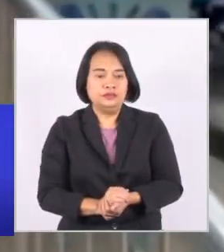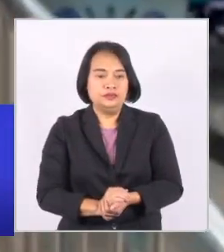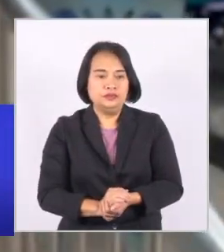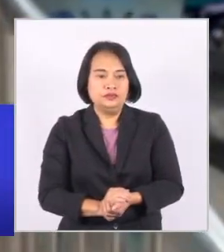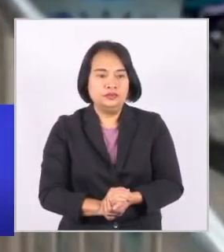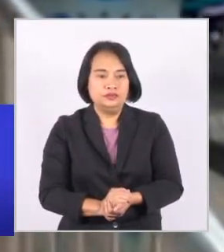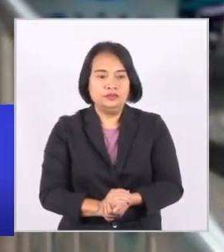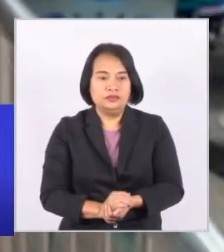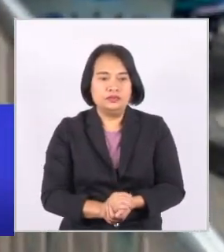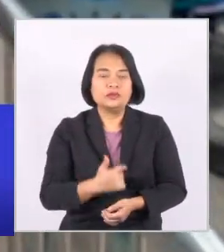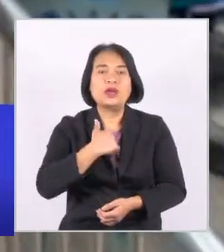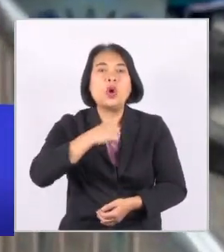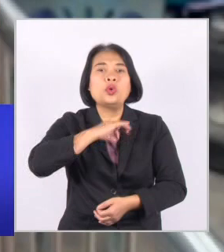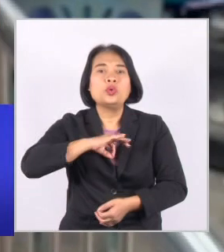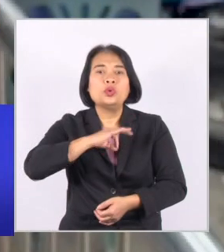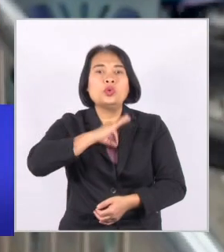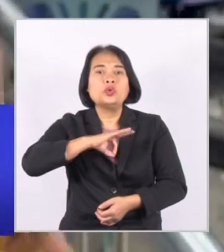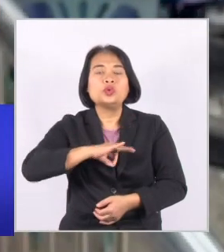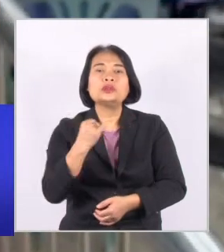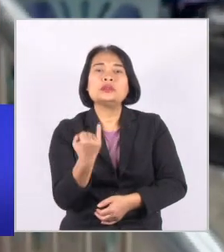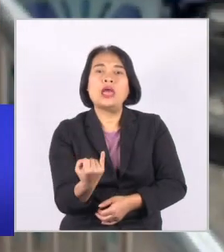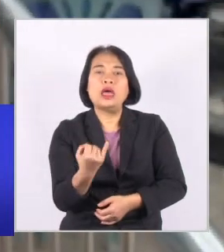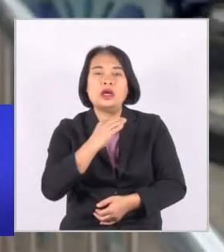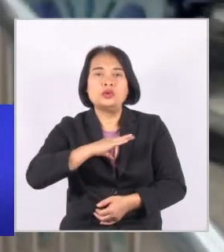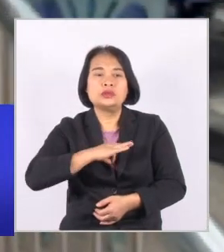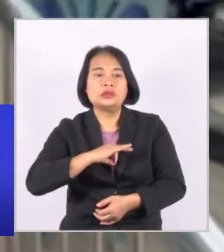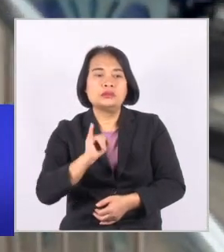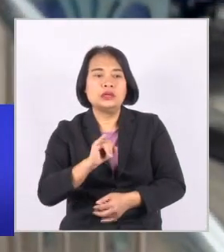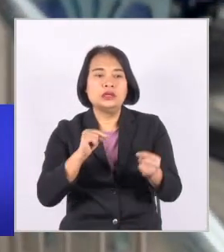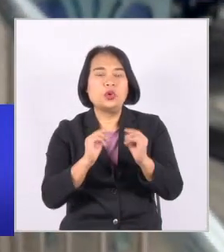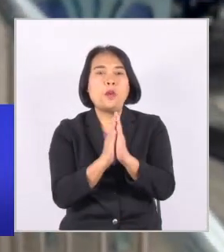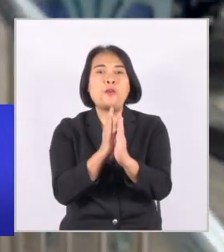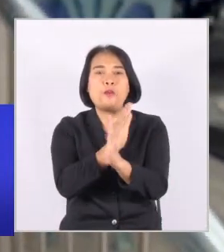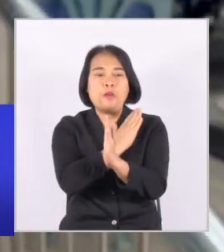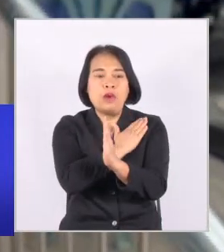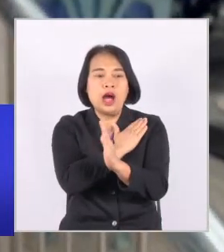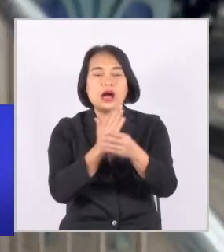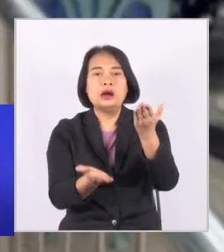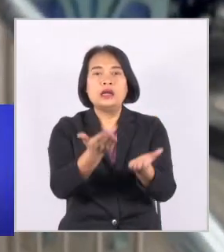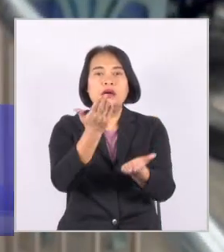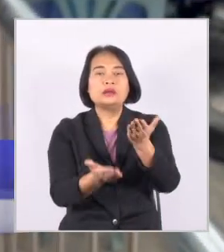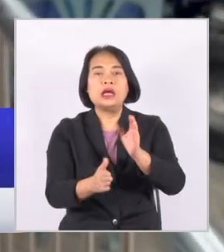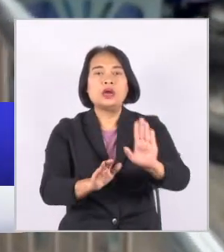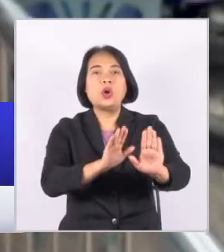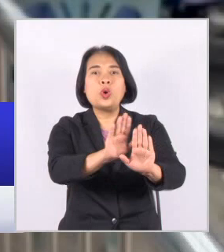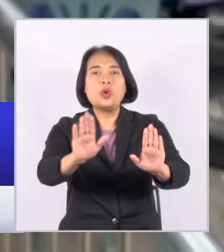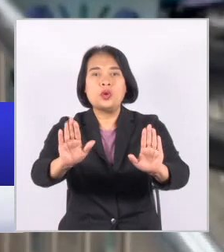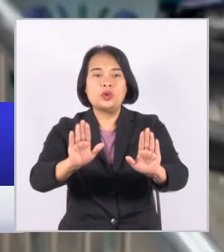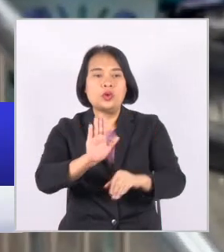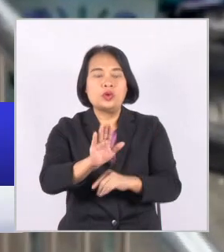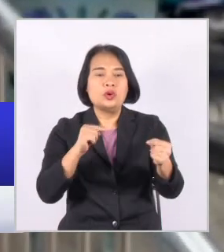นูรู้สึกแย่นะคะเพราะว่าถ้าคนที่อยู่ในผ้าเหลืองอ่ะคือไม่ว่าจะเป็นอะไรคือสำหรับเราชาวพุ